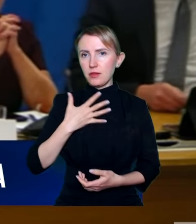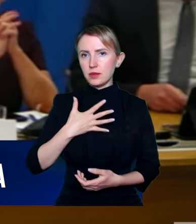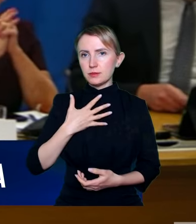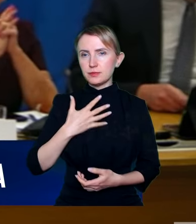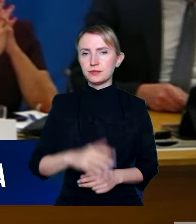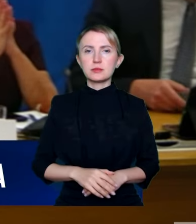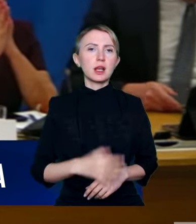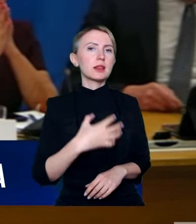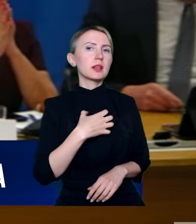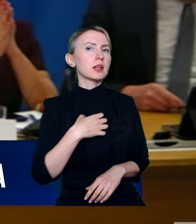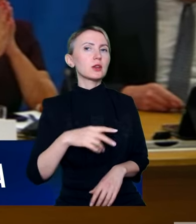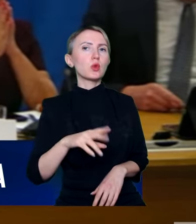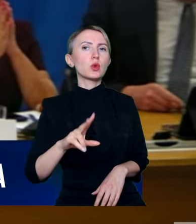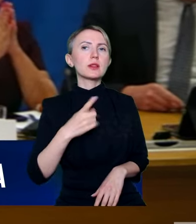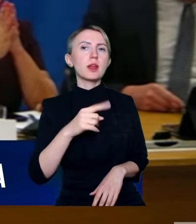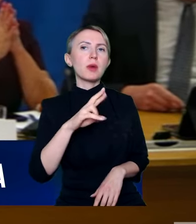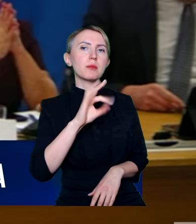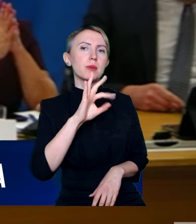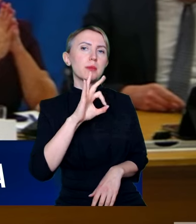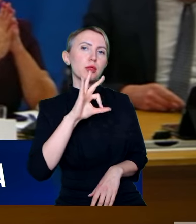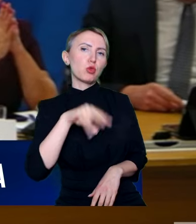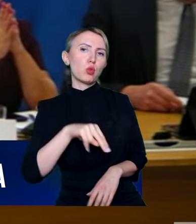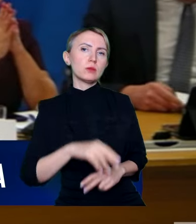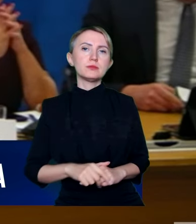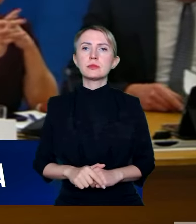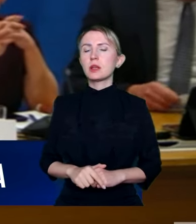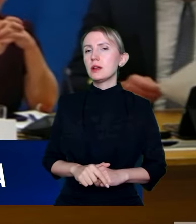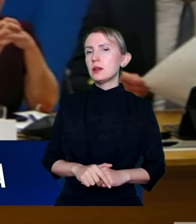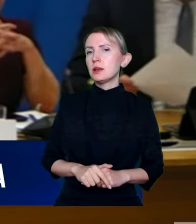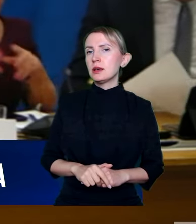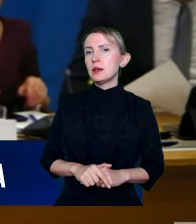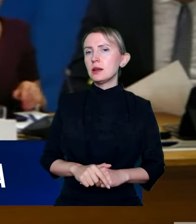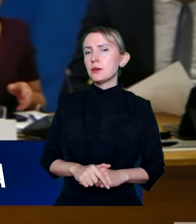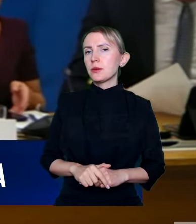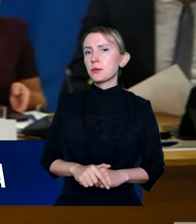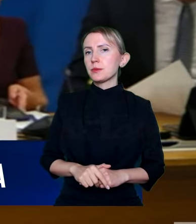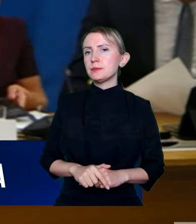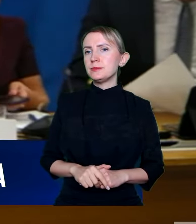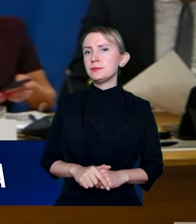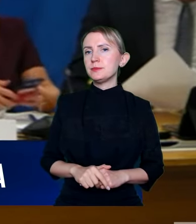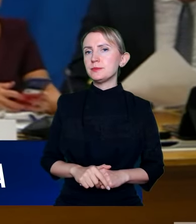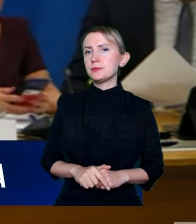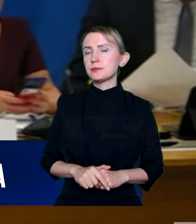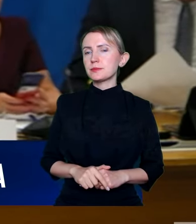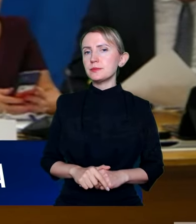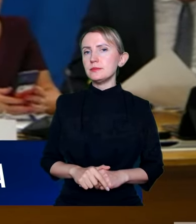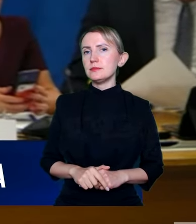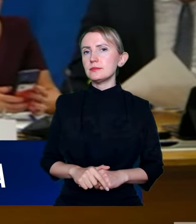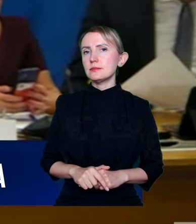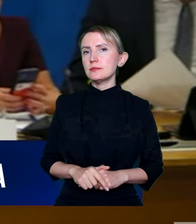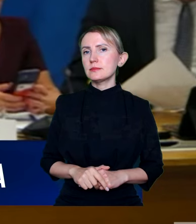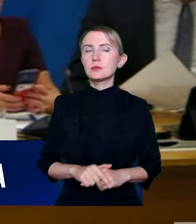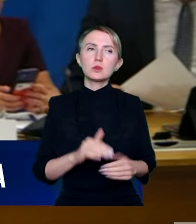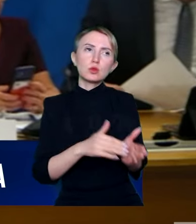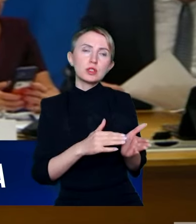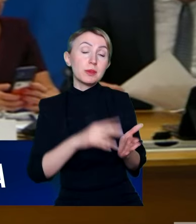to nie jest autor do pani Urszula Dubejko. Pan z tym nawiązując do czytania. Trzeba czytać ze zrozumieniem a propos tych